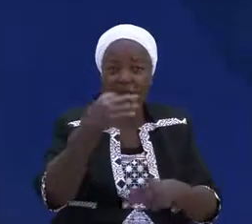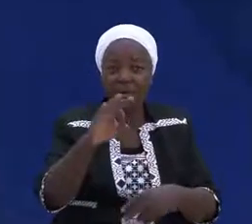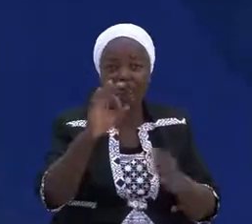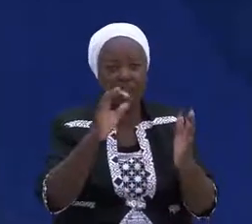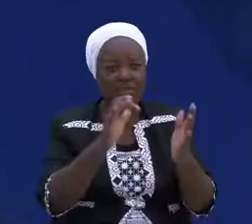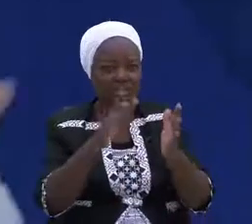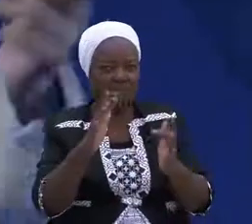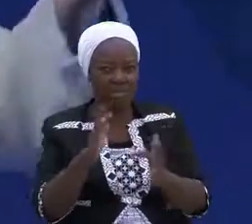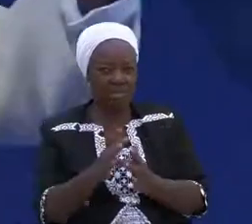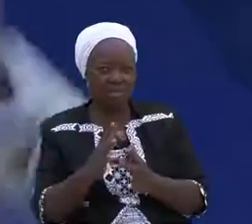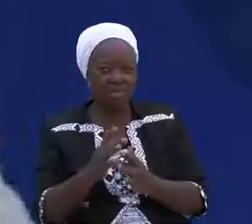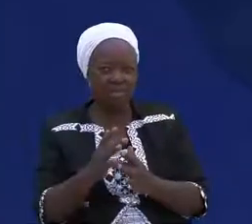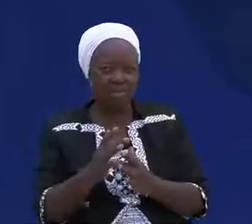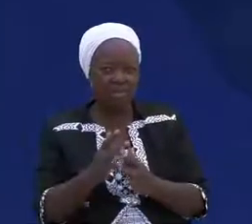Jésus,